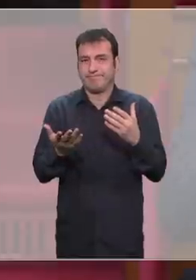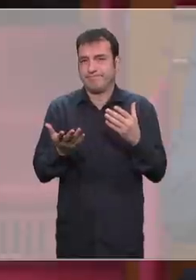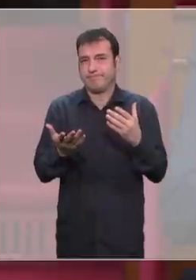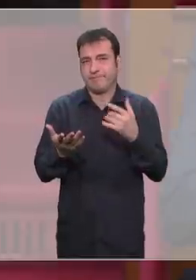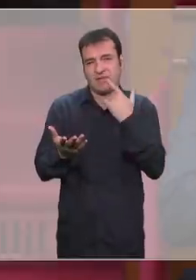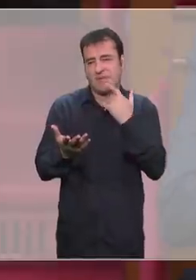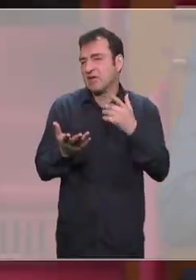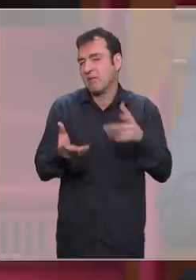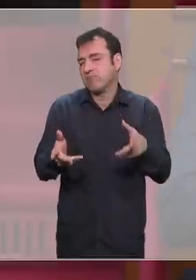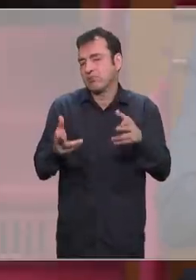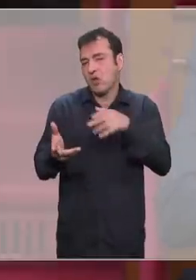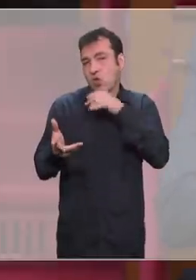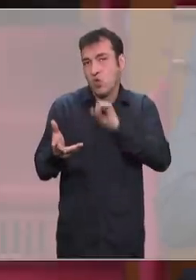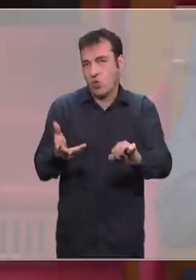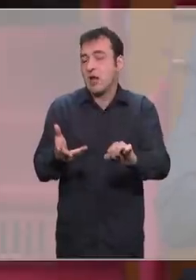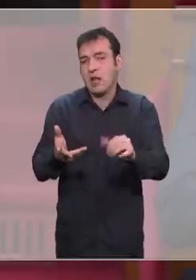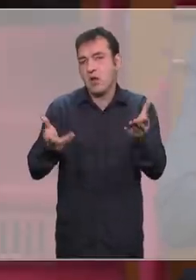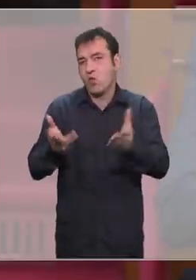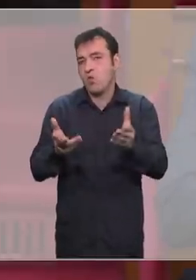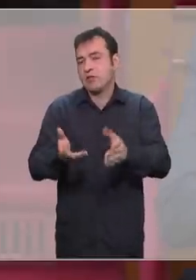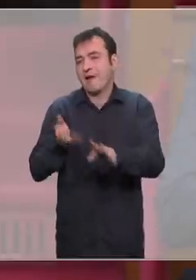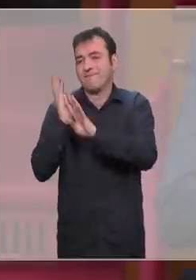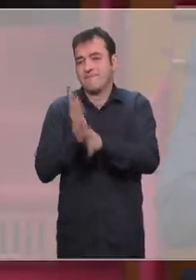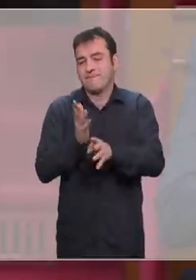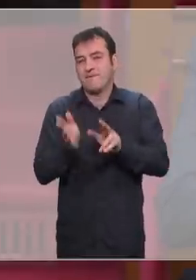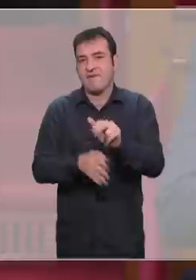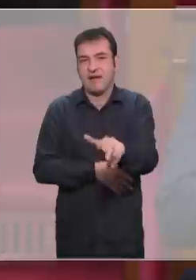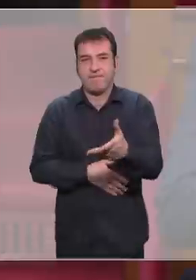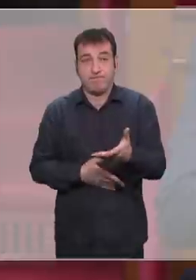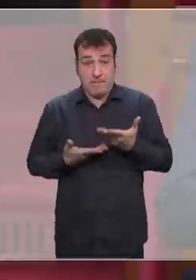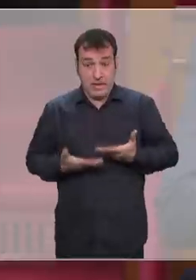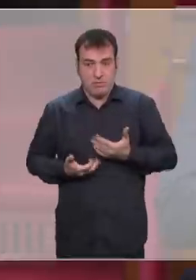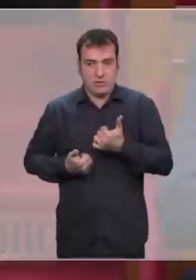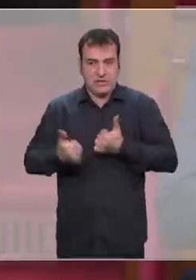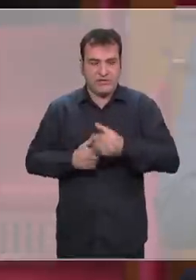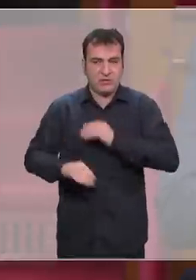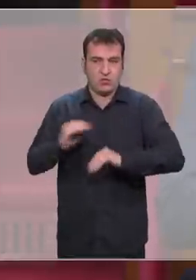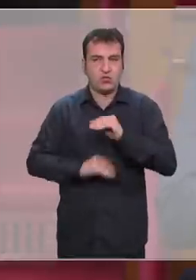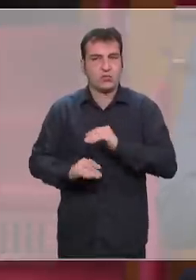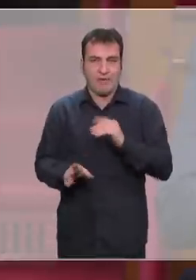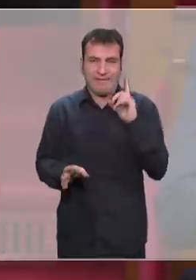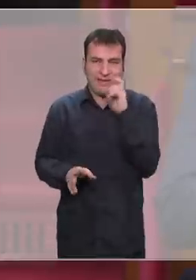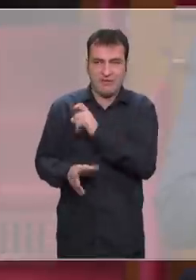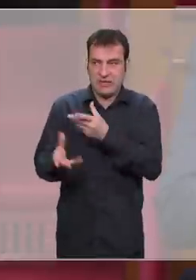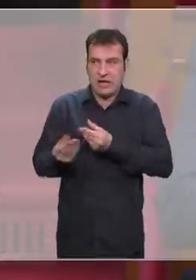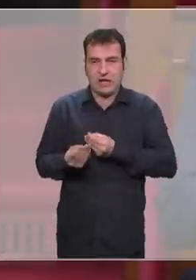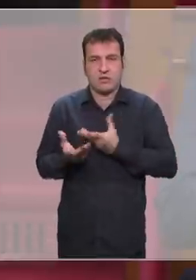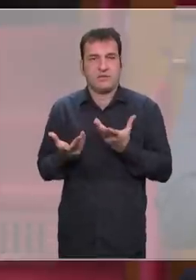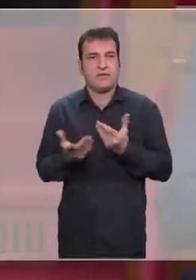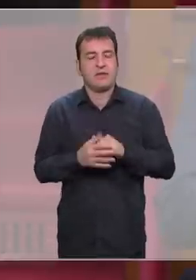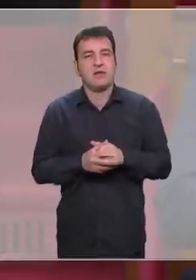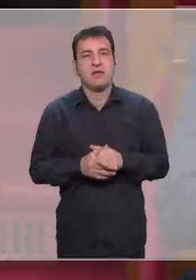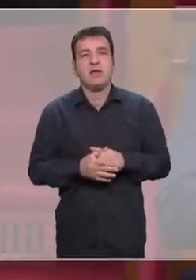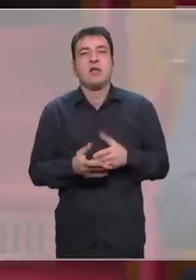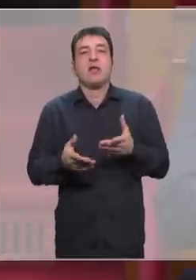pendant la période de Noël qui arrive à grands pas, déjà particulièrement tendue pour nos services de soins. Nous vivons en parallèle une situation dramatique sur